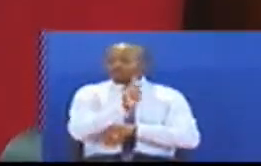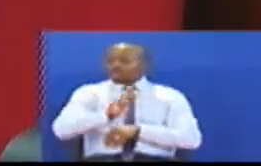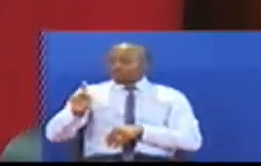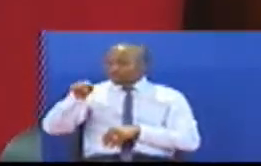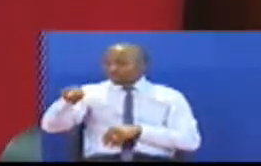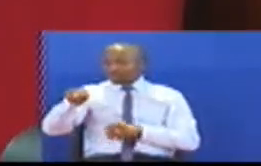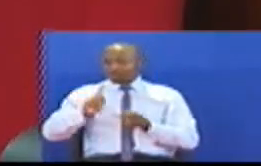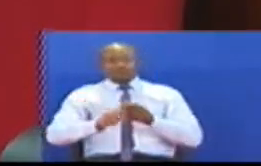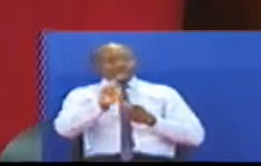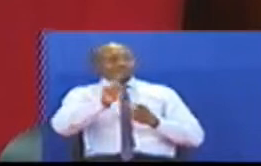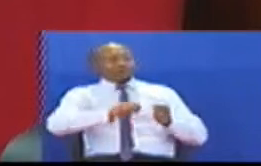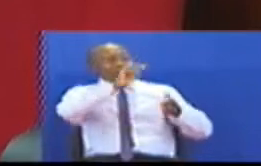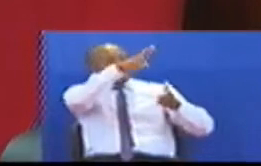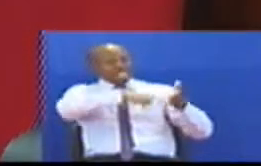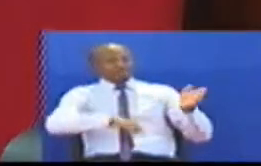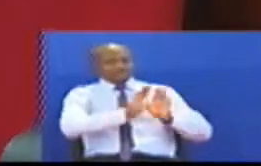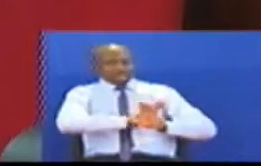ambao wamesajiliwa ni